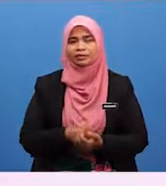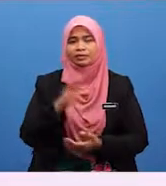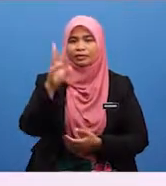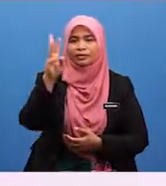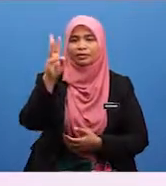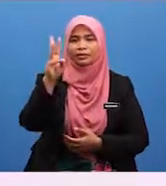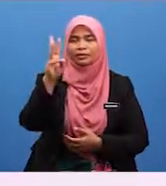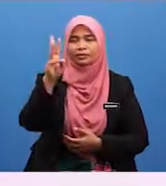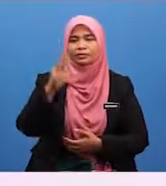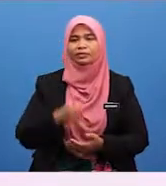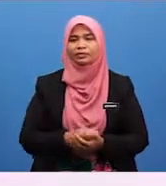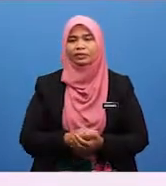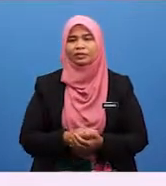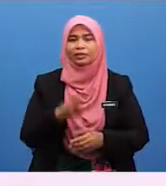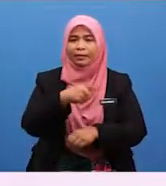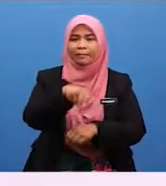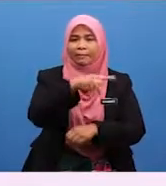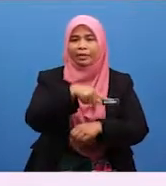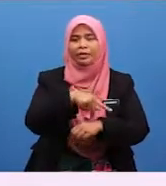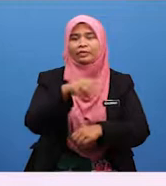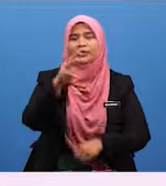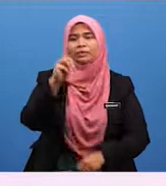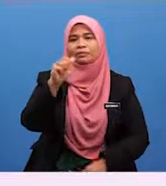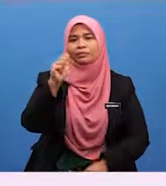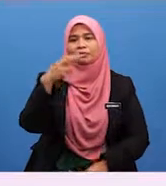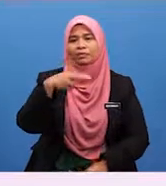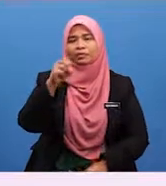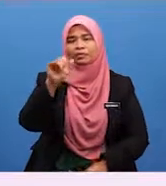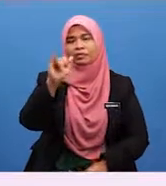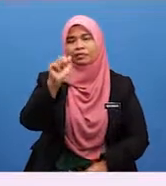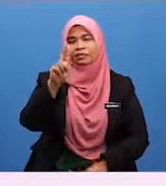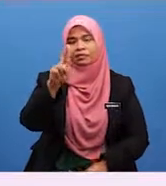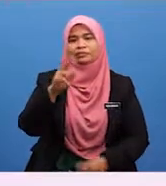Keenam, padang mahsyar. Terbaik.